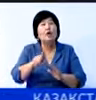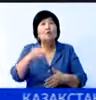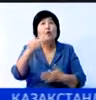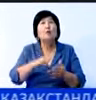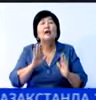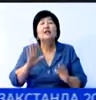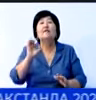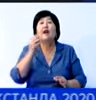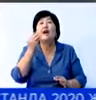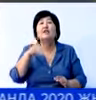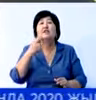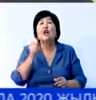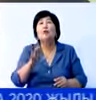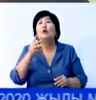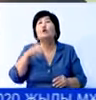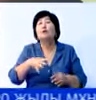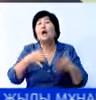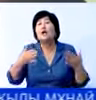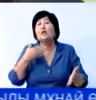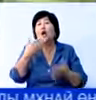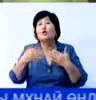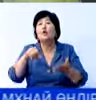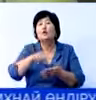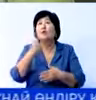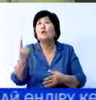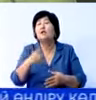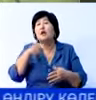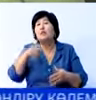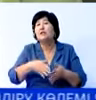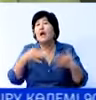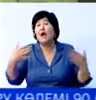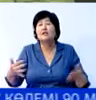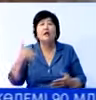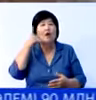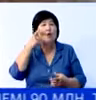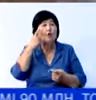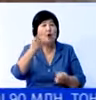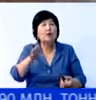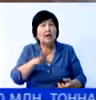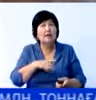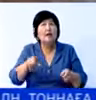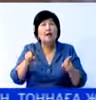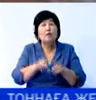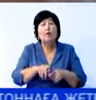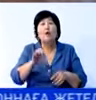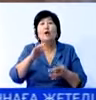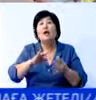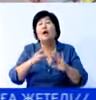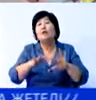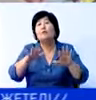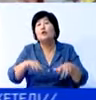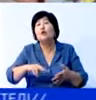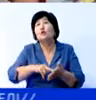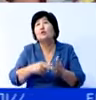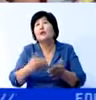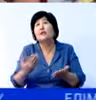тек WhatsApp мессенджер арқылы 4000-нан аса сұрақ түсіп, бір сағатта 1000-нан астам қоңырау шалынады. Ниет әлеуметтік жобасының да жағымды жаңалықтары